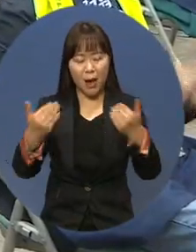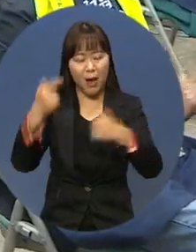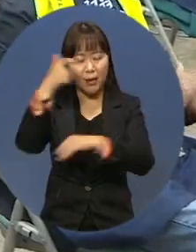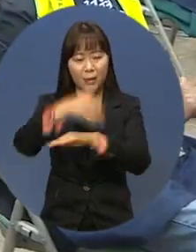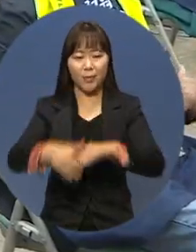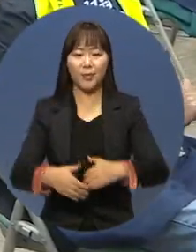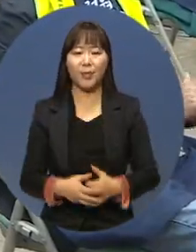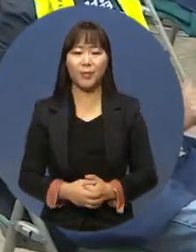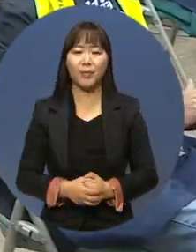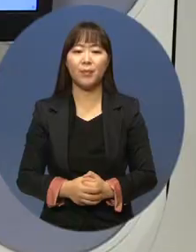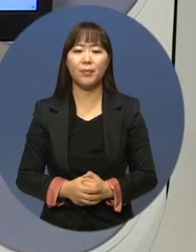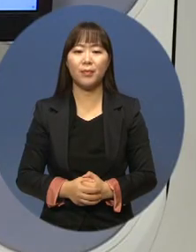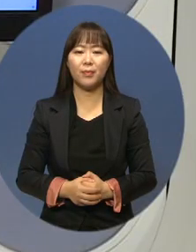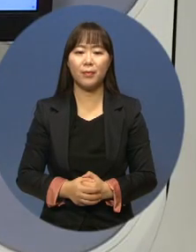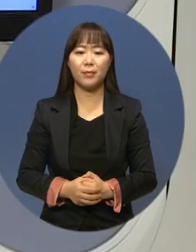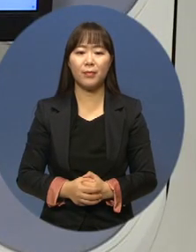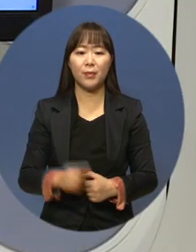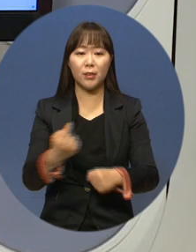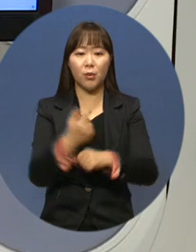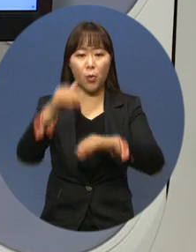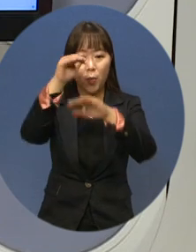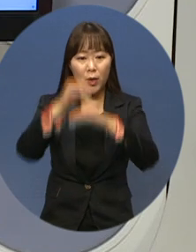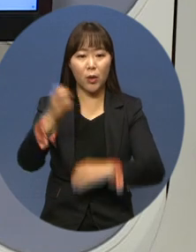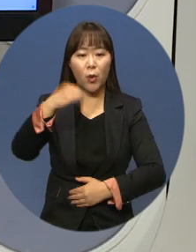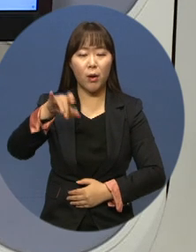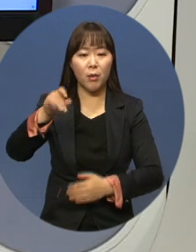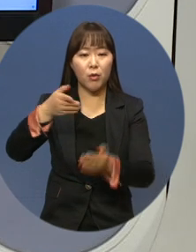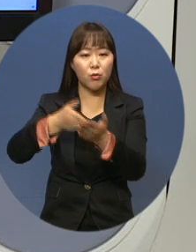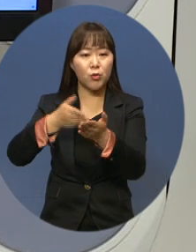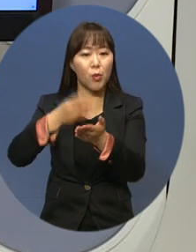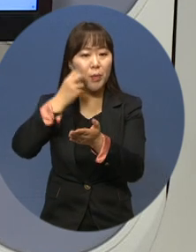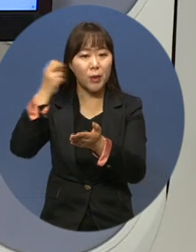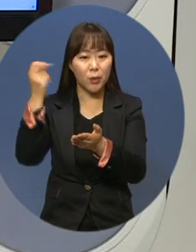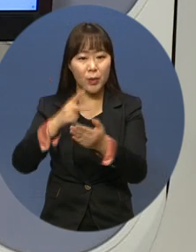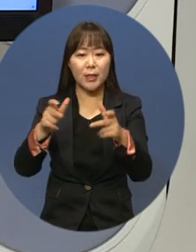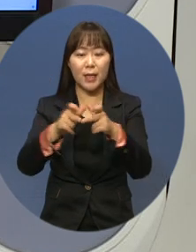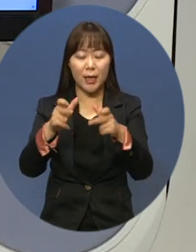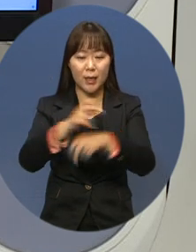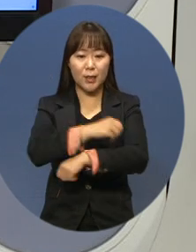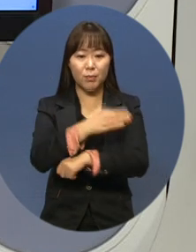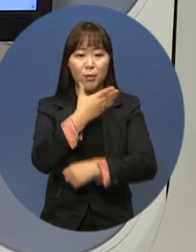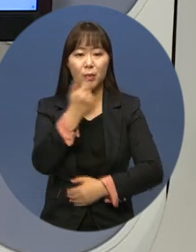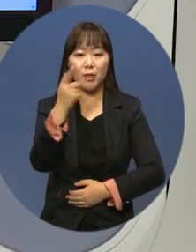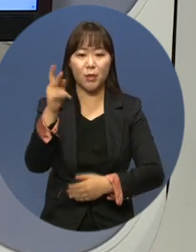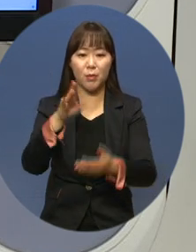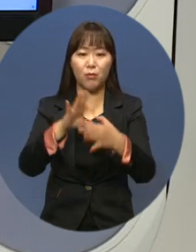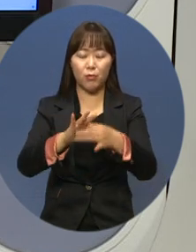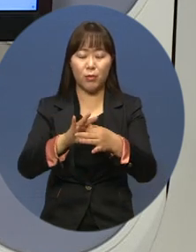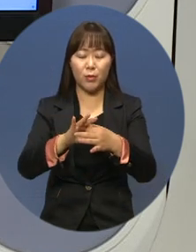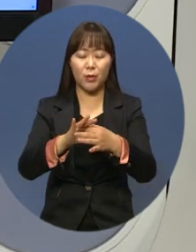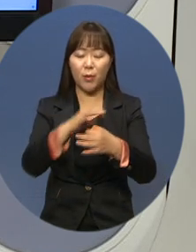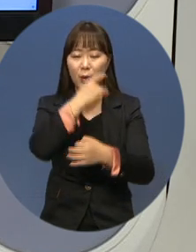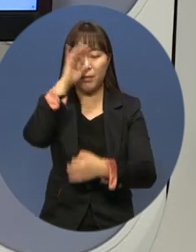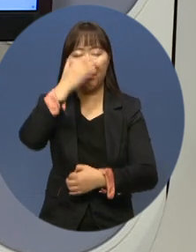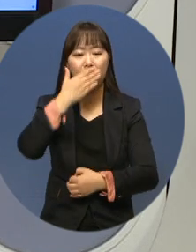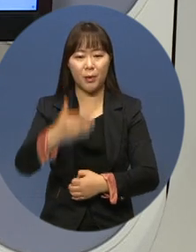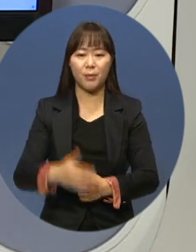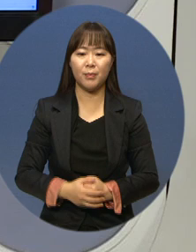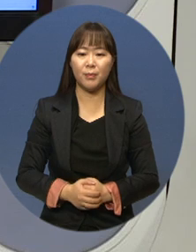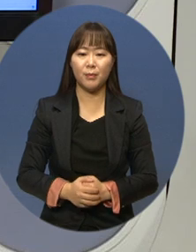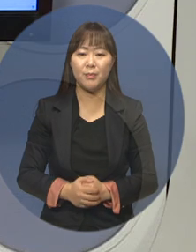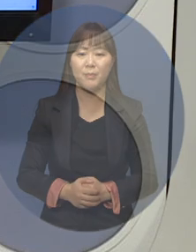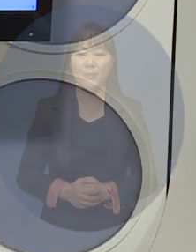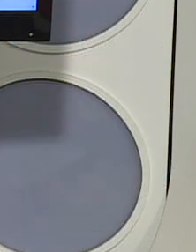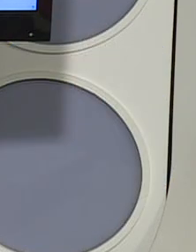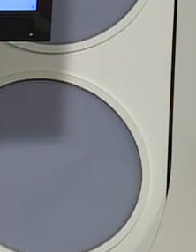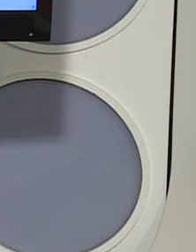됩니다. 이 밖에 자세한 사항은 웰피어 뉴스 홈페이지와 장애인신문, 복지TV 뉴스를 통해 확인할 수 있습니다.